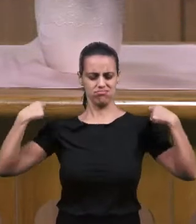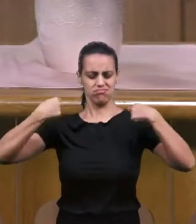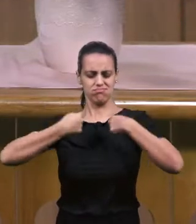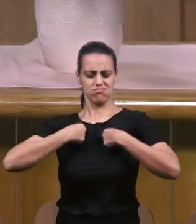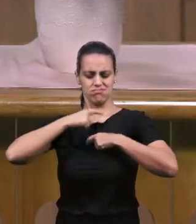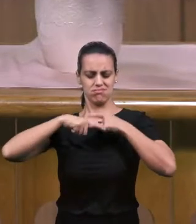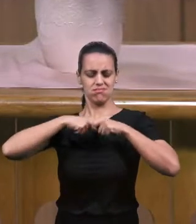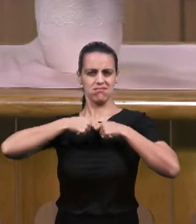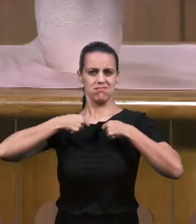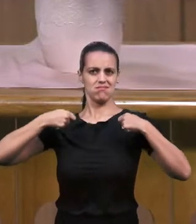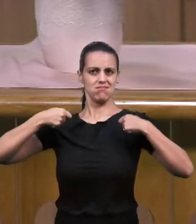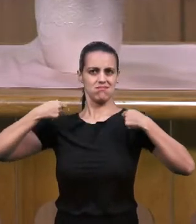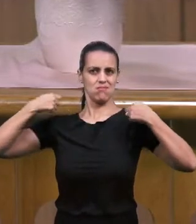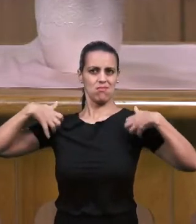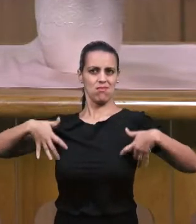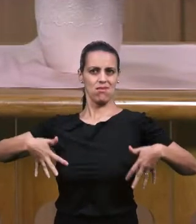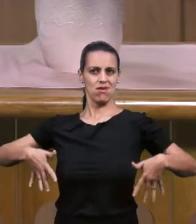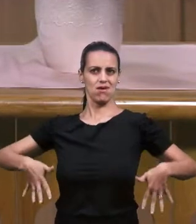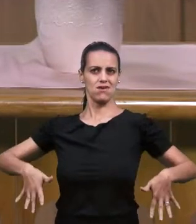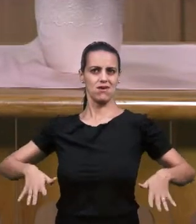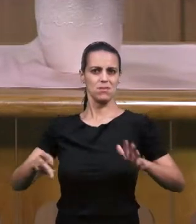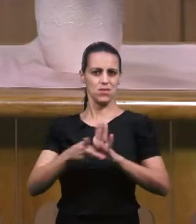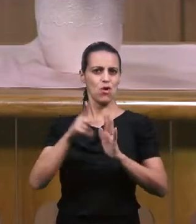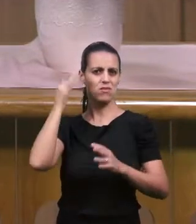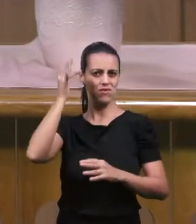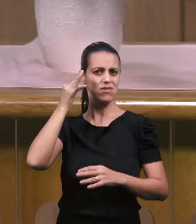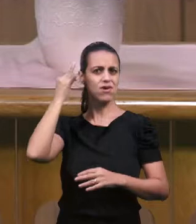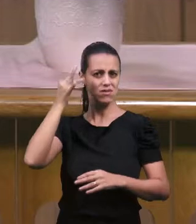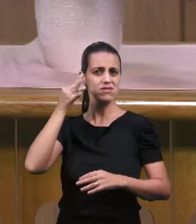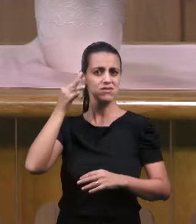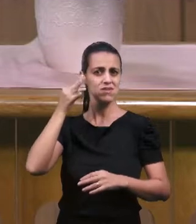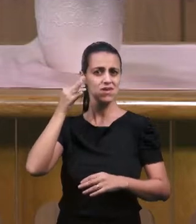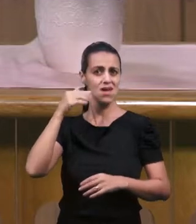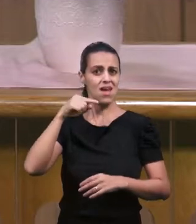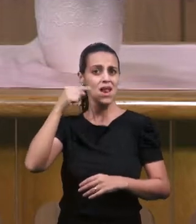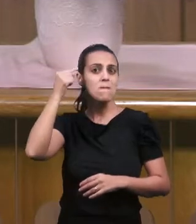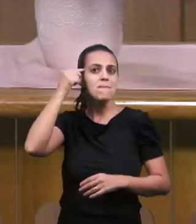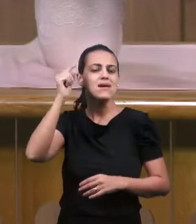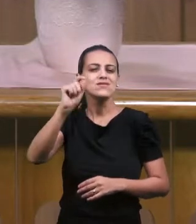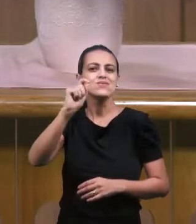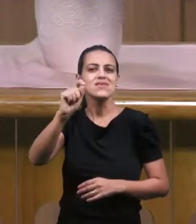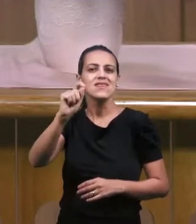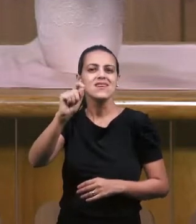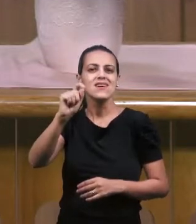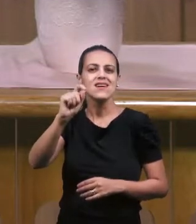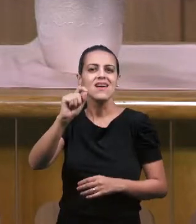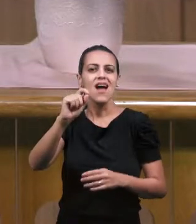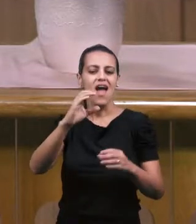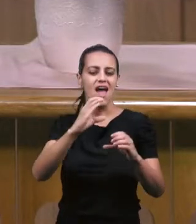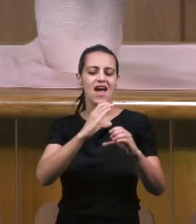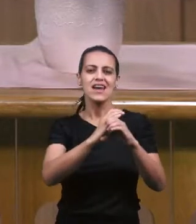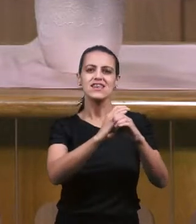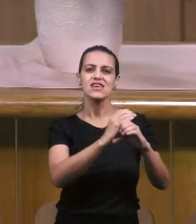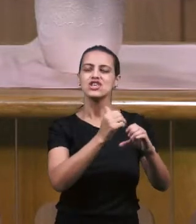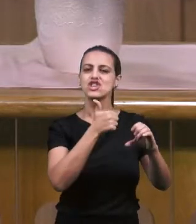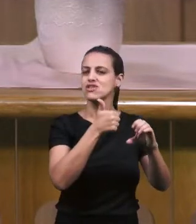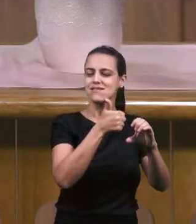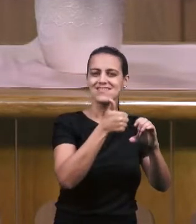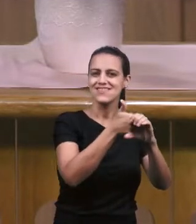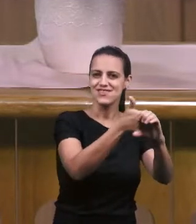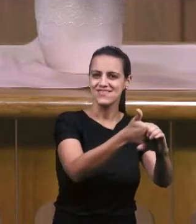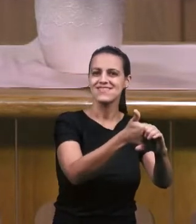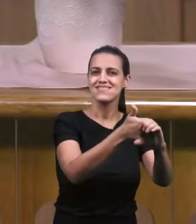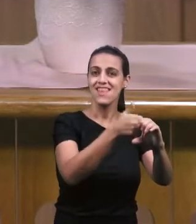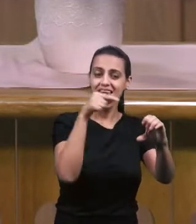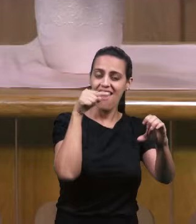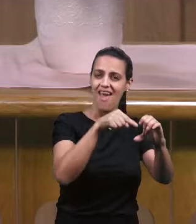ou Marthe, qui utilisait une cape de philosophe, il a compris que le christianisme était la meilleure